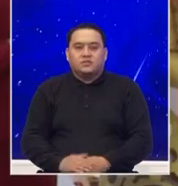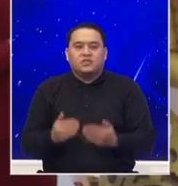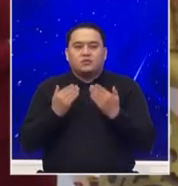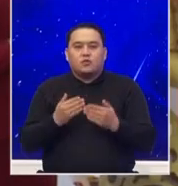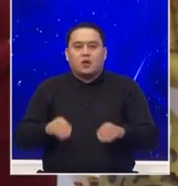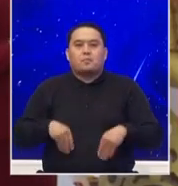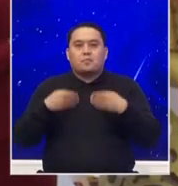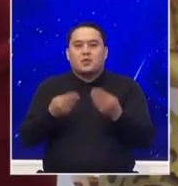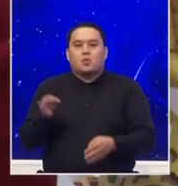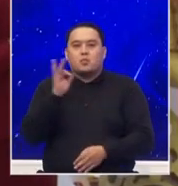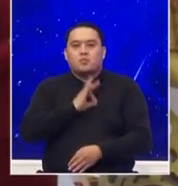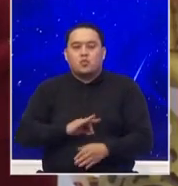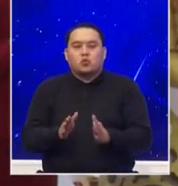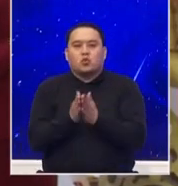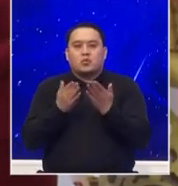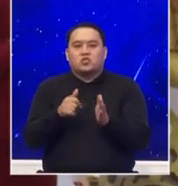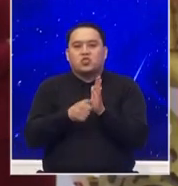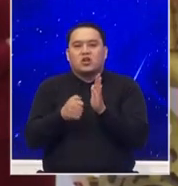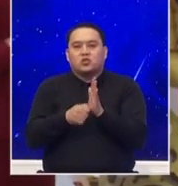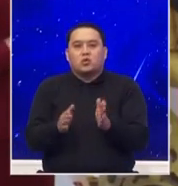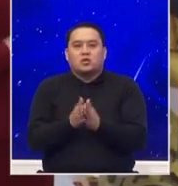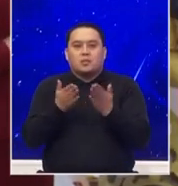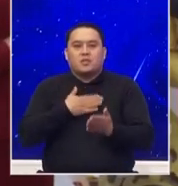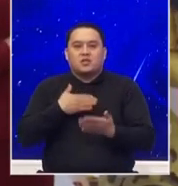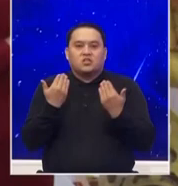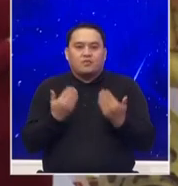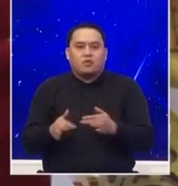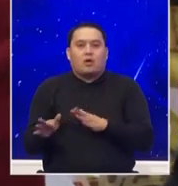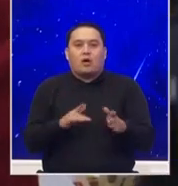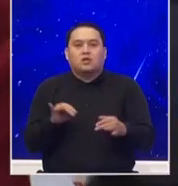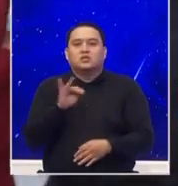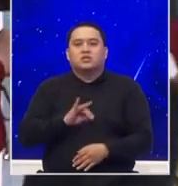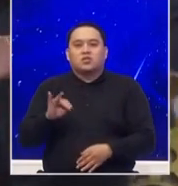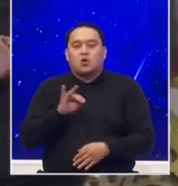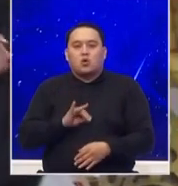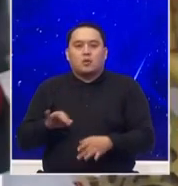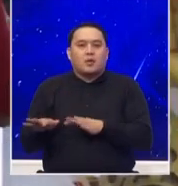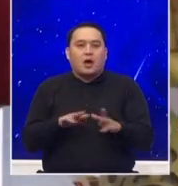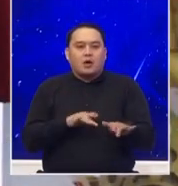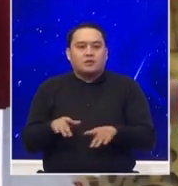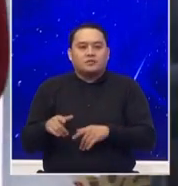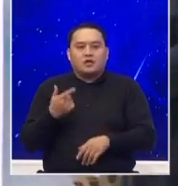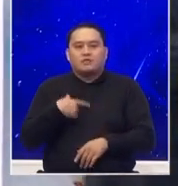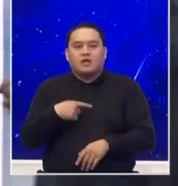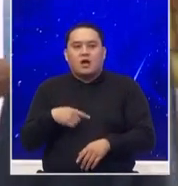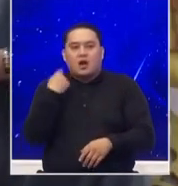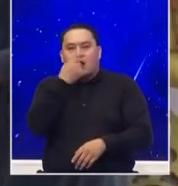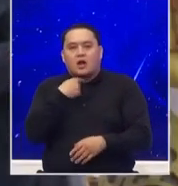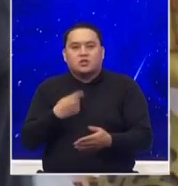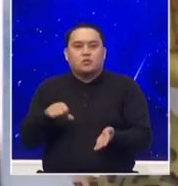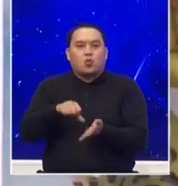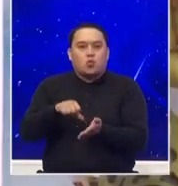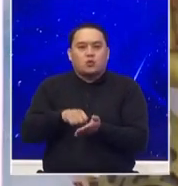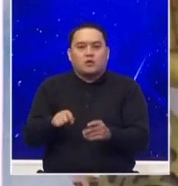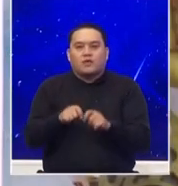Сегодня я передал в пользование библиотеки 600 книг. Для меня сегодняшняя акция – историческое мероприятие, так как в свое время я лично принимал